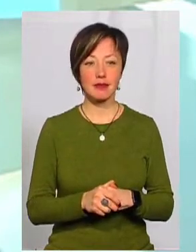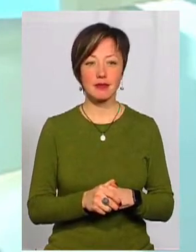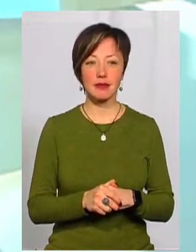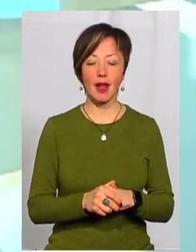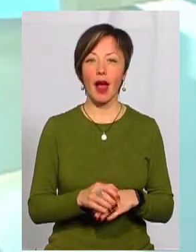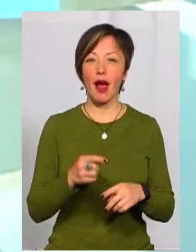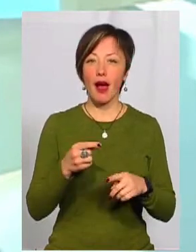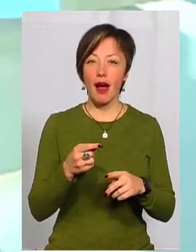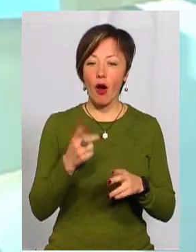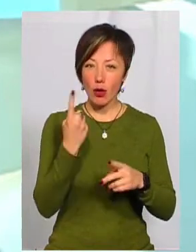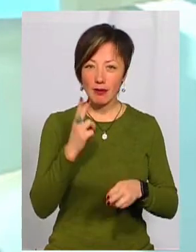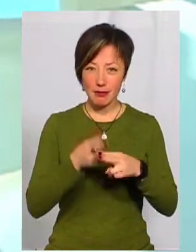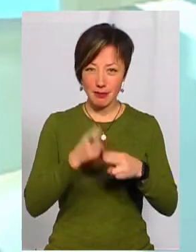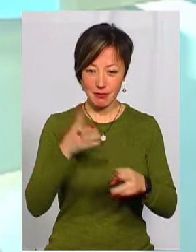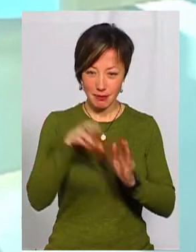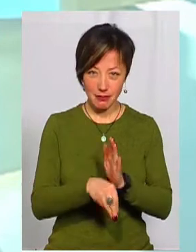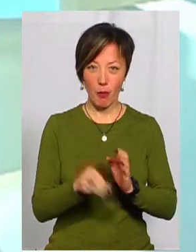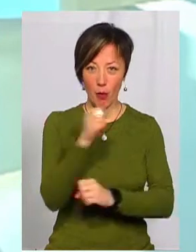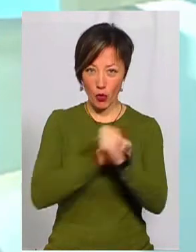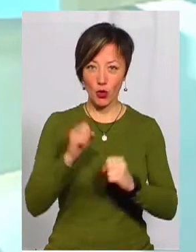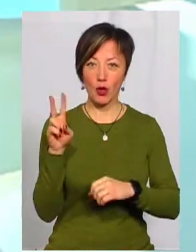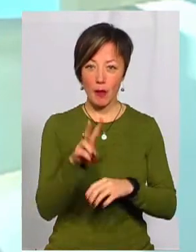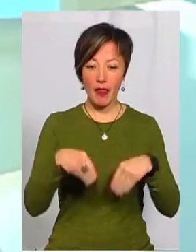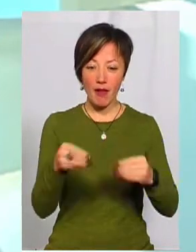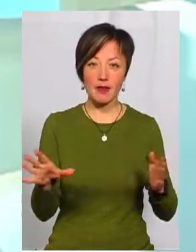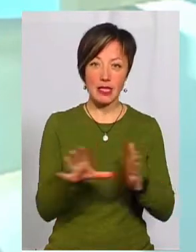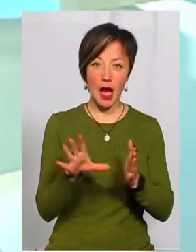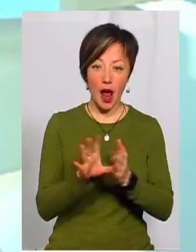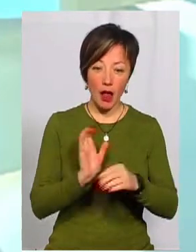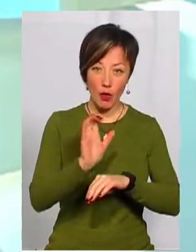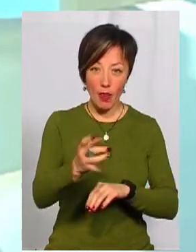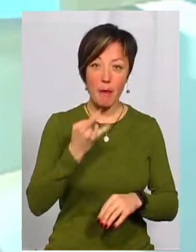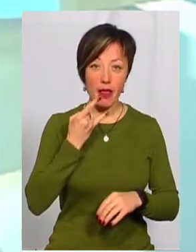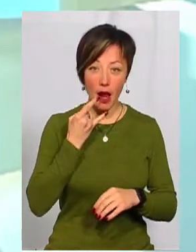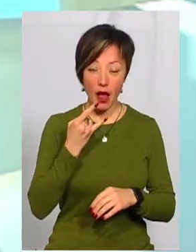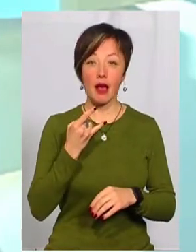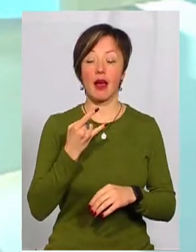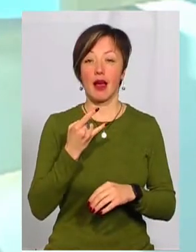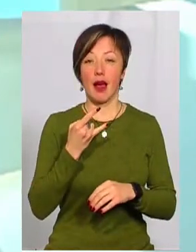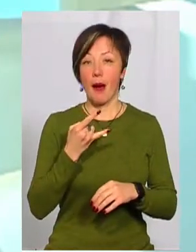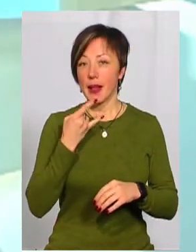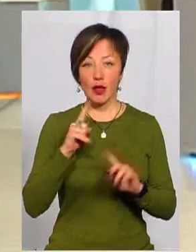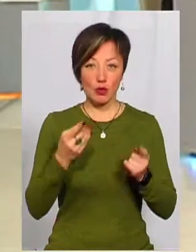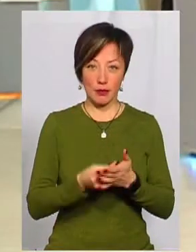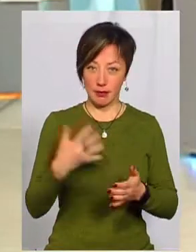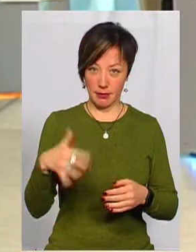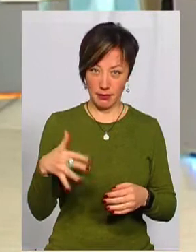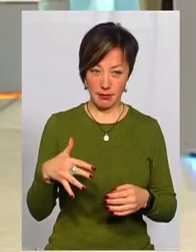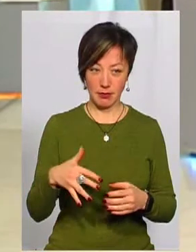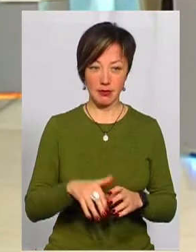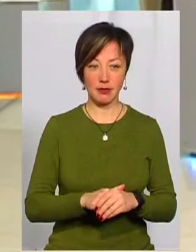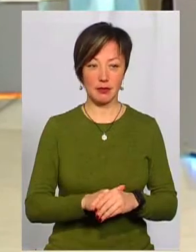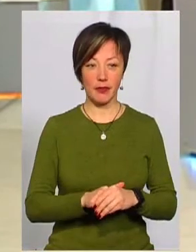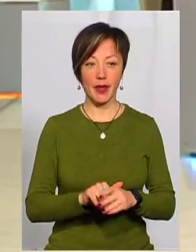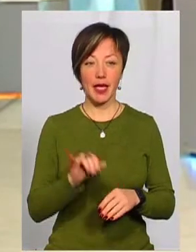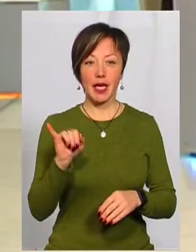функцію в даному тролейбусі, він давав зарядку на батарею. Батарея, до речі, дуже дороговартісна.